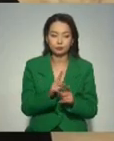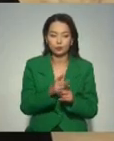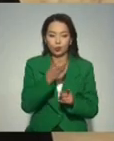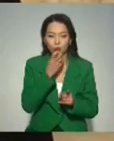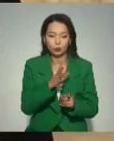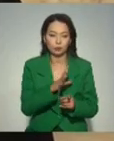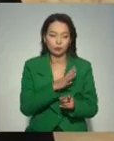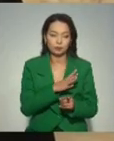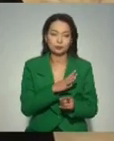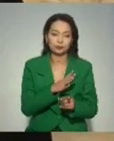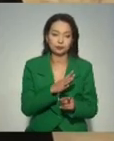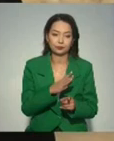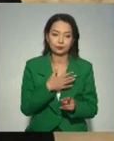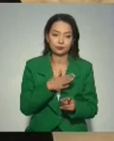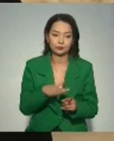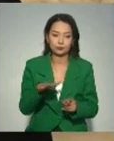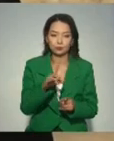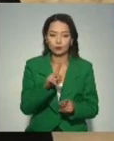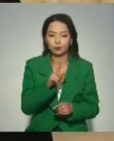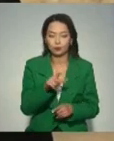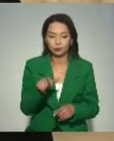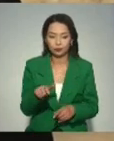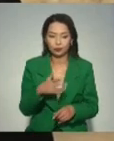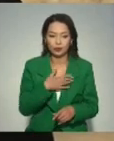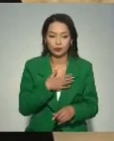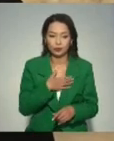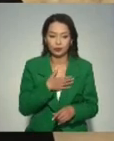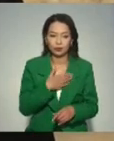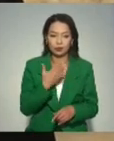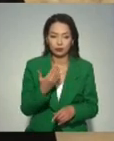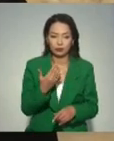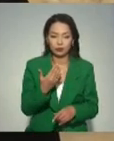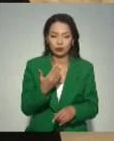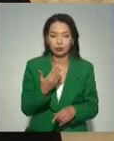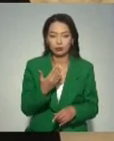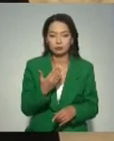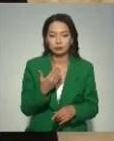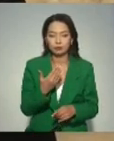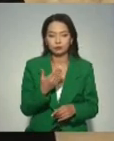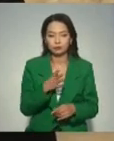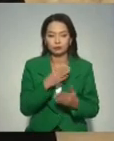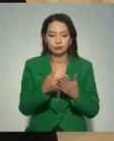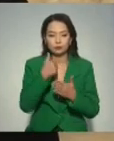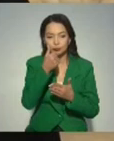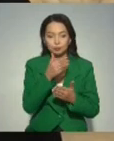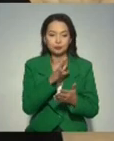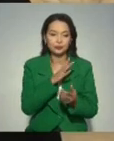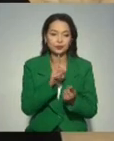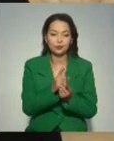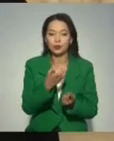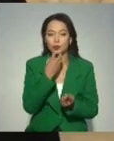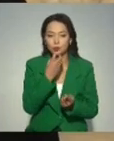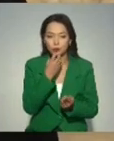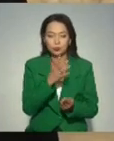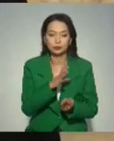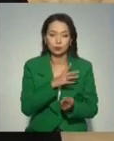сезона, чтобы люди, наши рядовые газостанции, были в тепле, в условиях, чтобы был